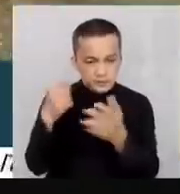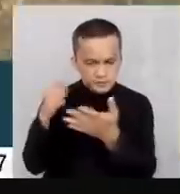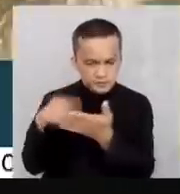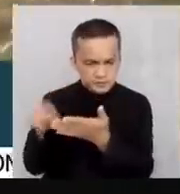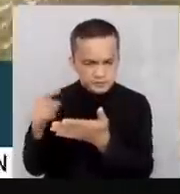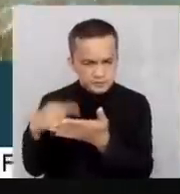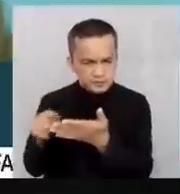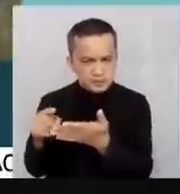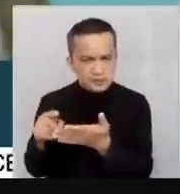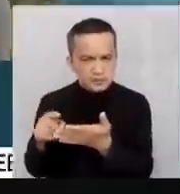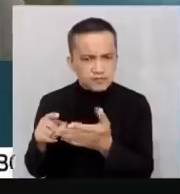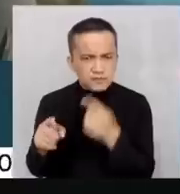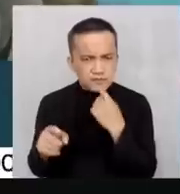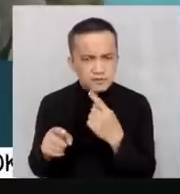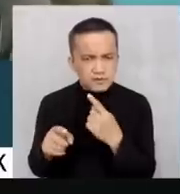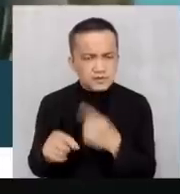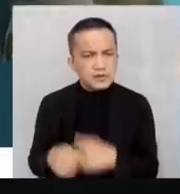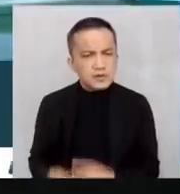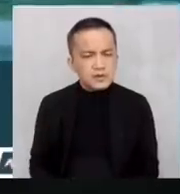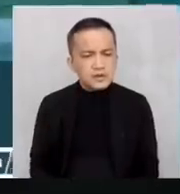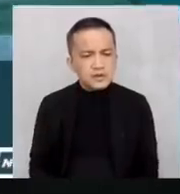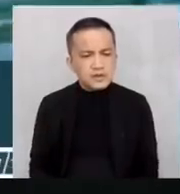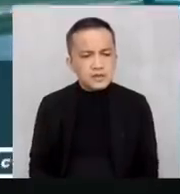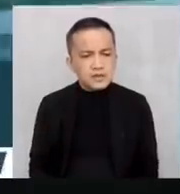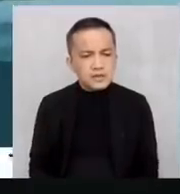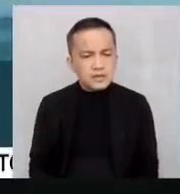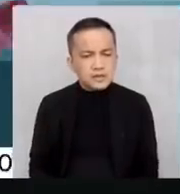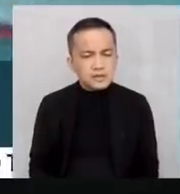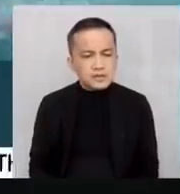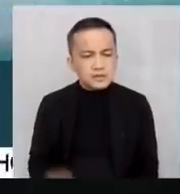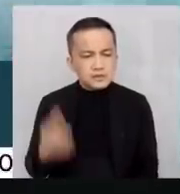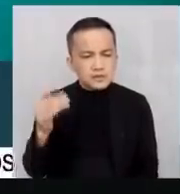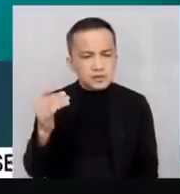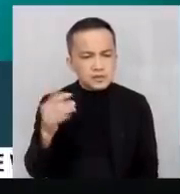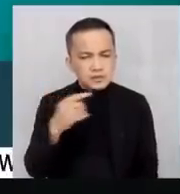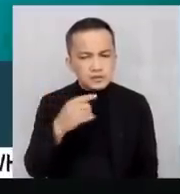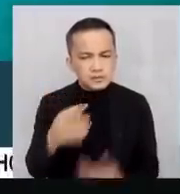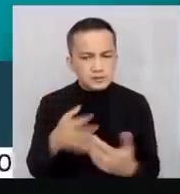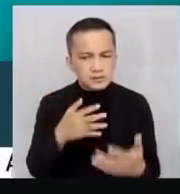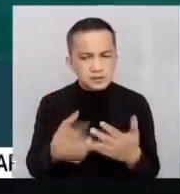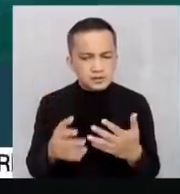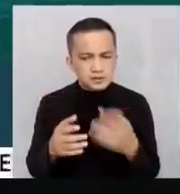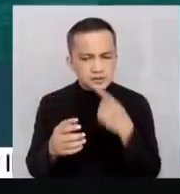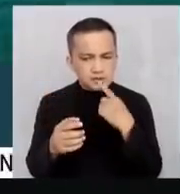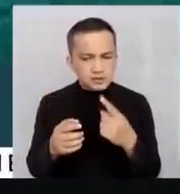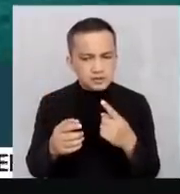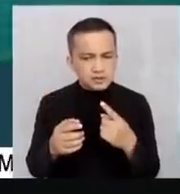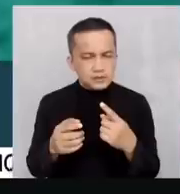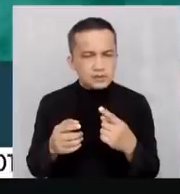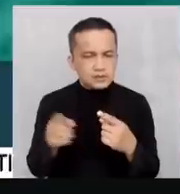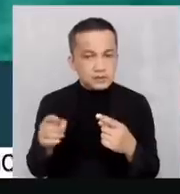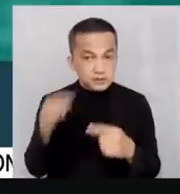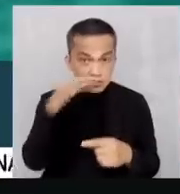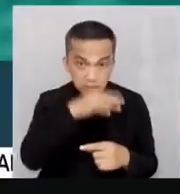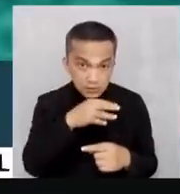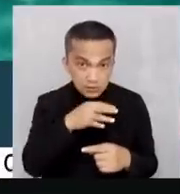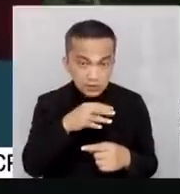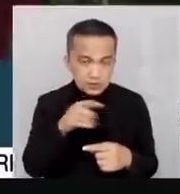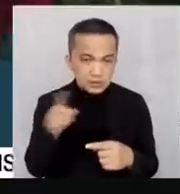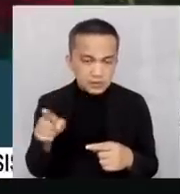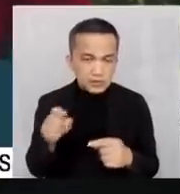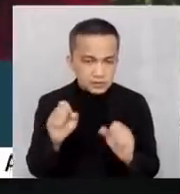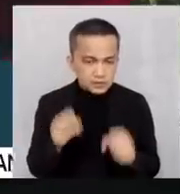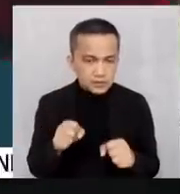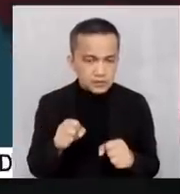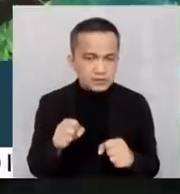they are saying an oath. Kaya, ano man yung sabihin nila doon, pag nagsinungaling sila, ay merong